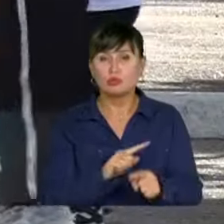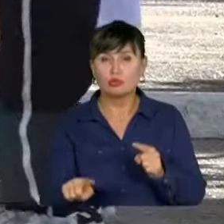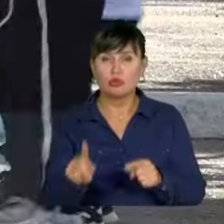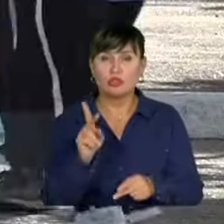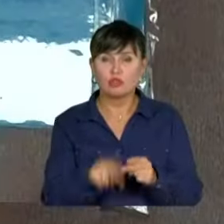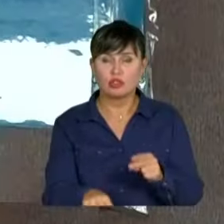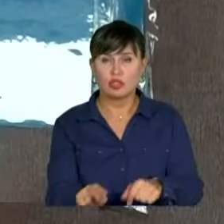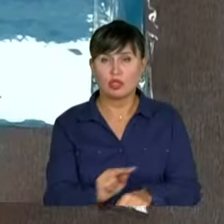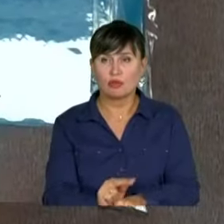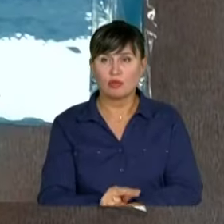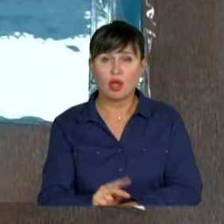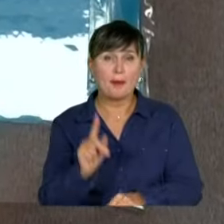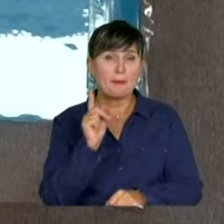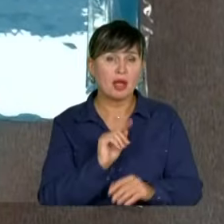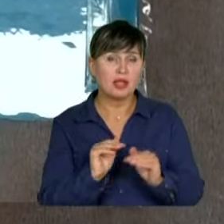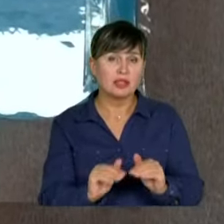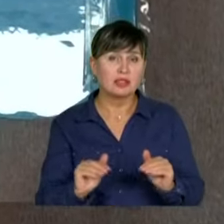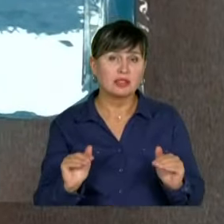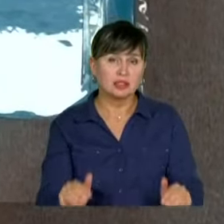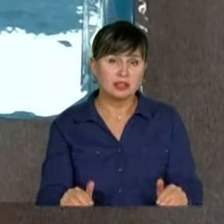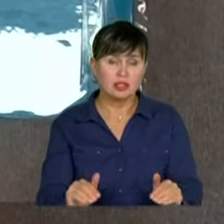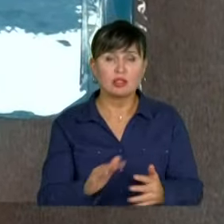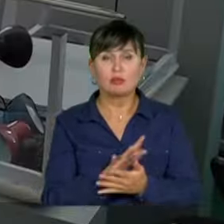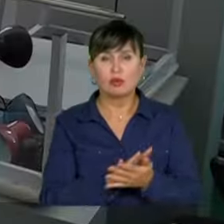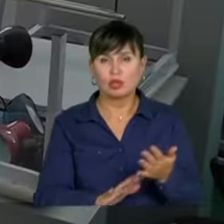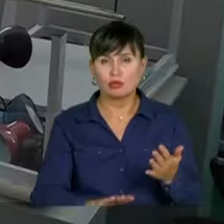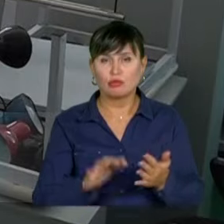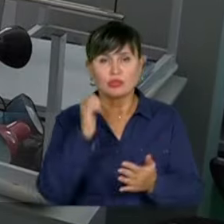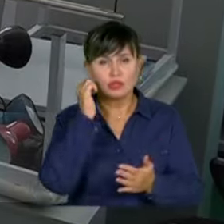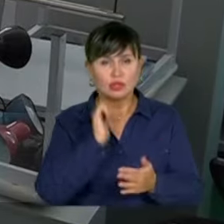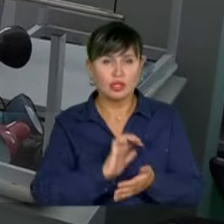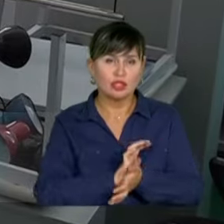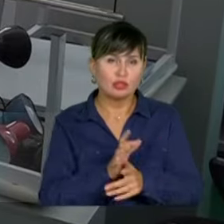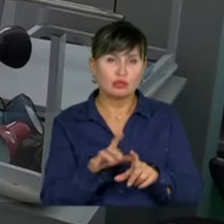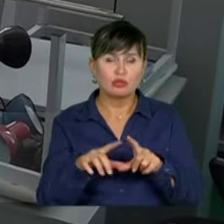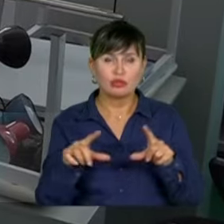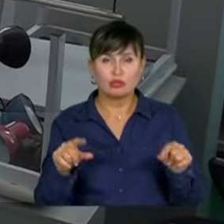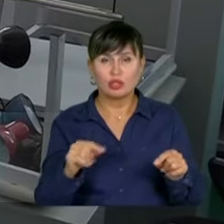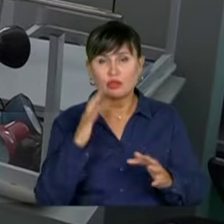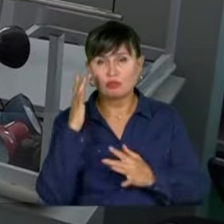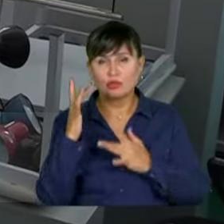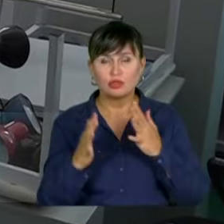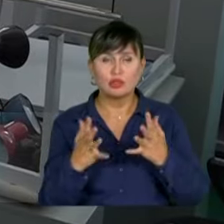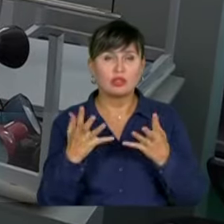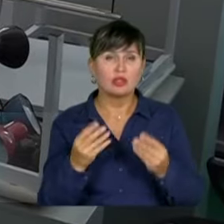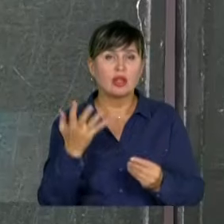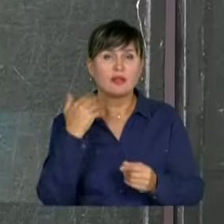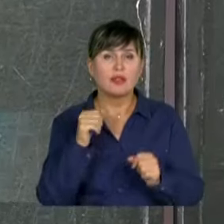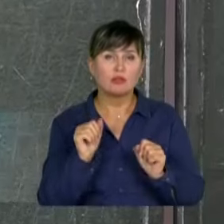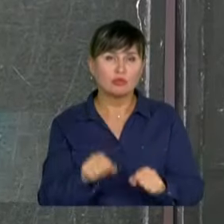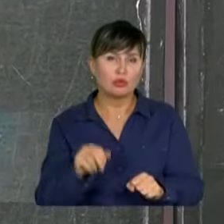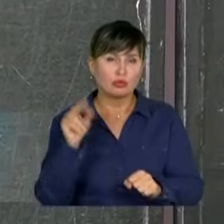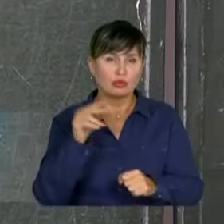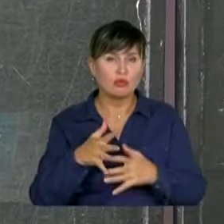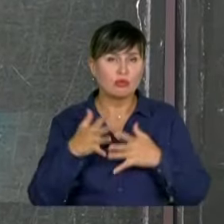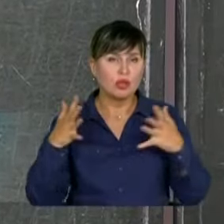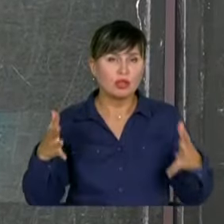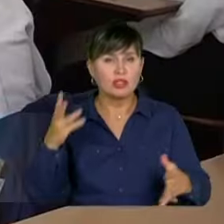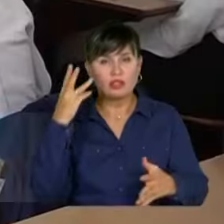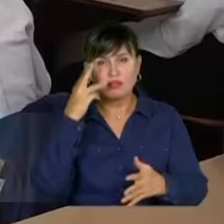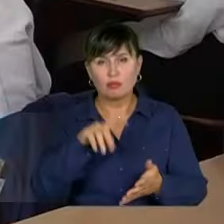завершение ремонта. А пока дети села Бельбулах продолжат ходить в старую тесную школу, мечтая о дне, когда они смогут учиться в просторных